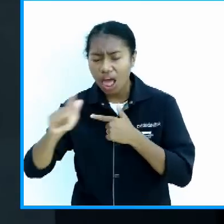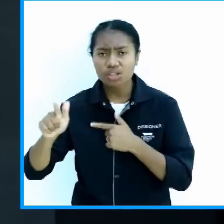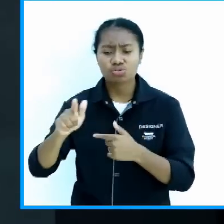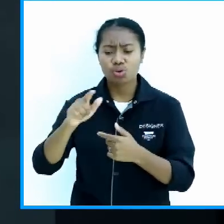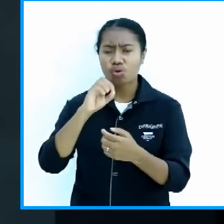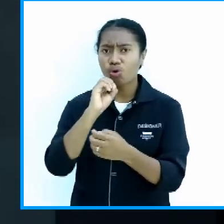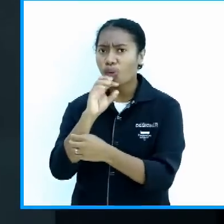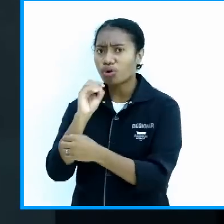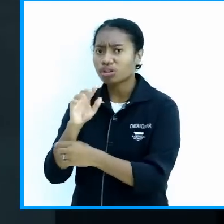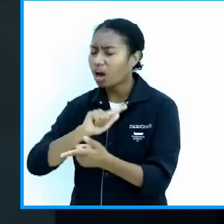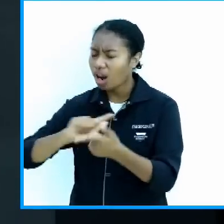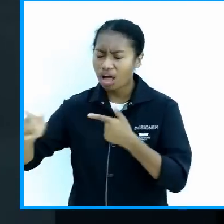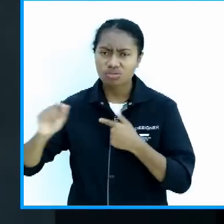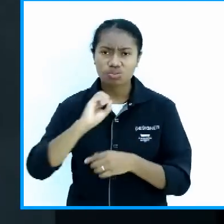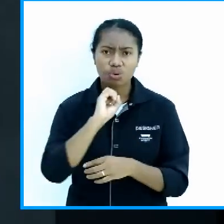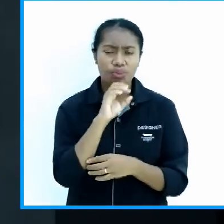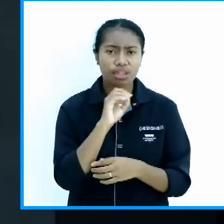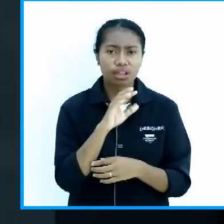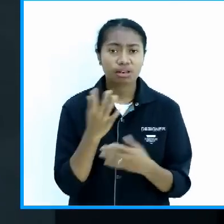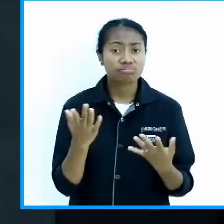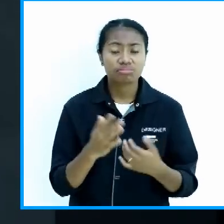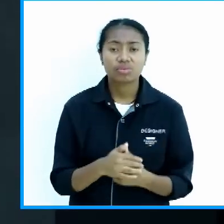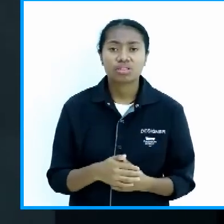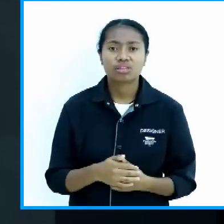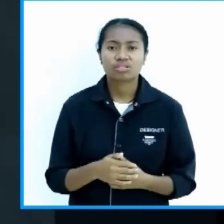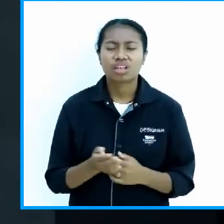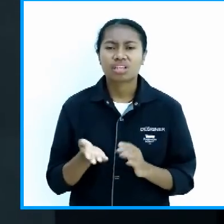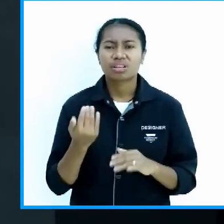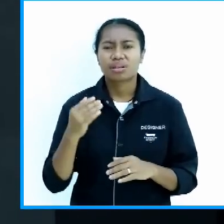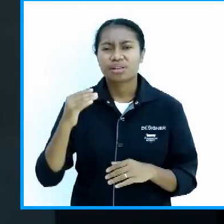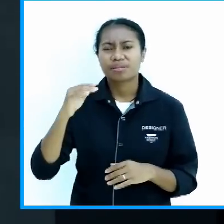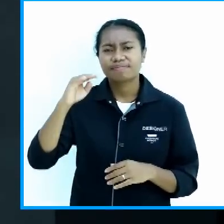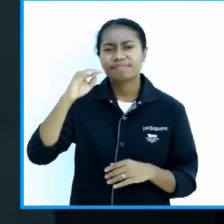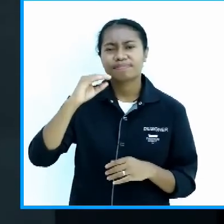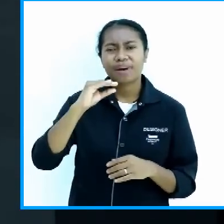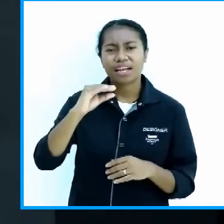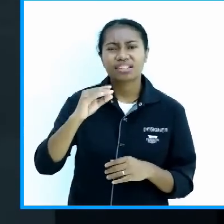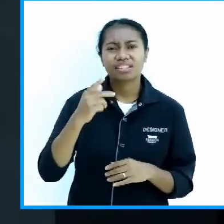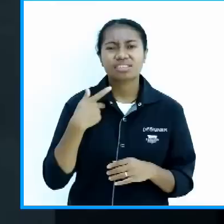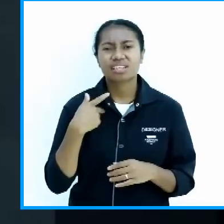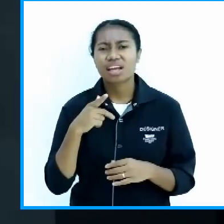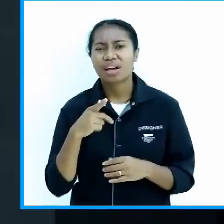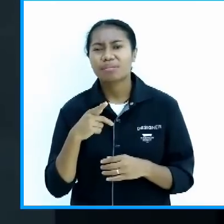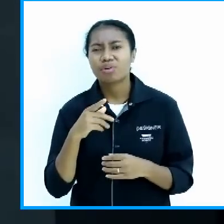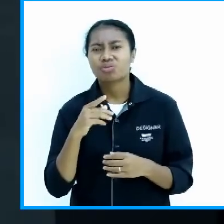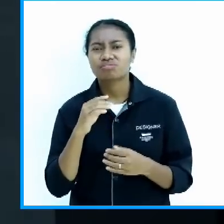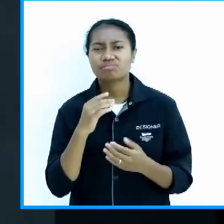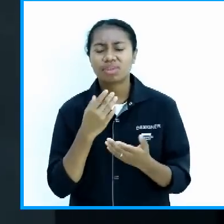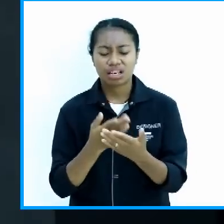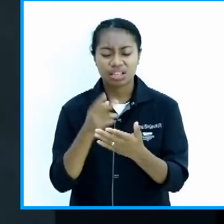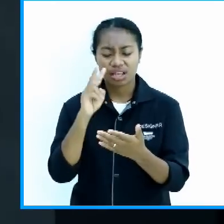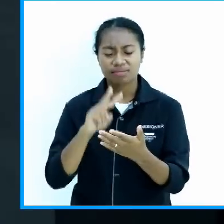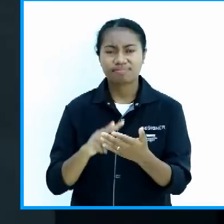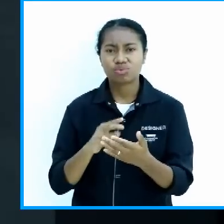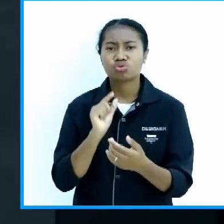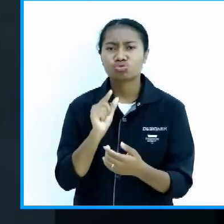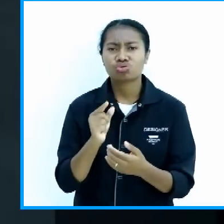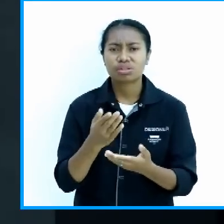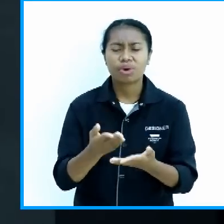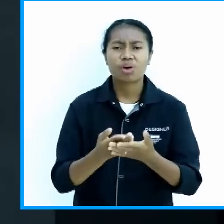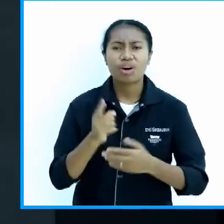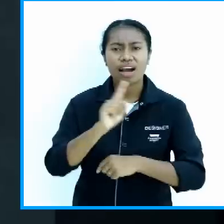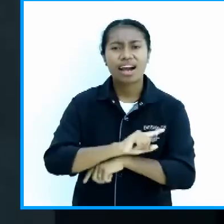Tadi pagi kalau tidak salah atau tadi malam saya lihat Pak Esra upload tentang judul yang mau dibawakan hari ini. Ada yang komentar